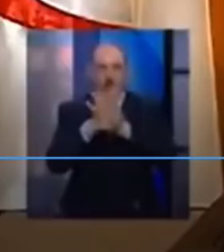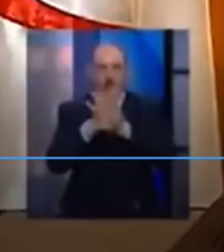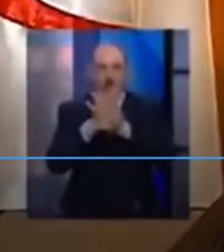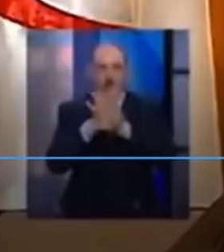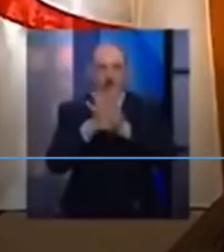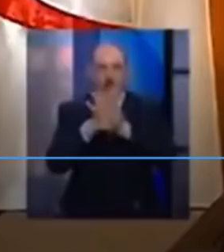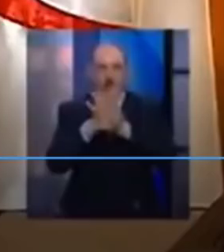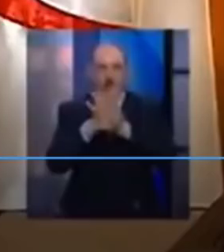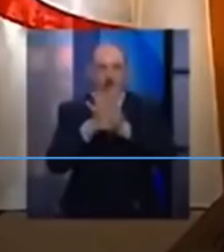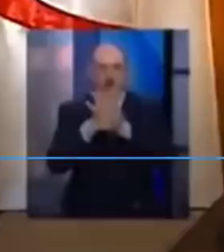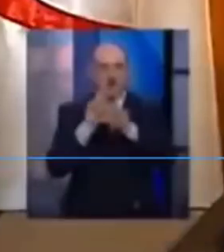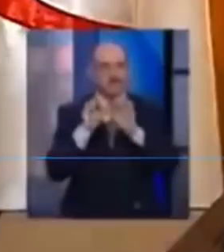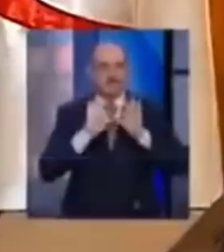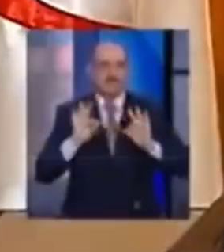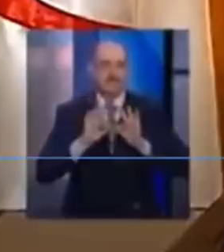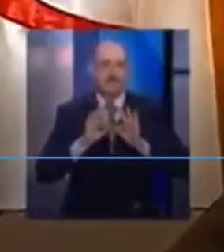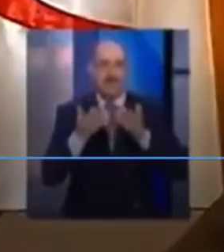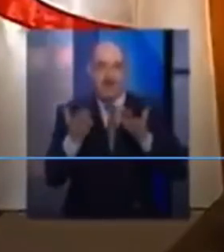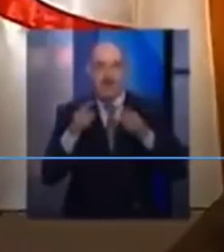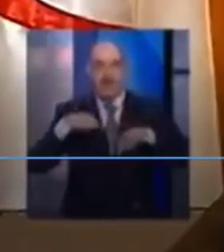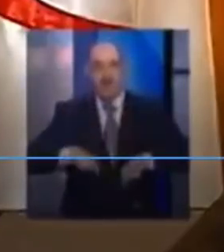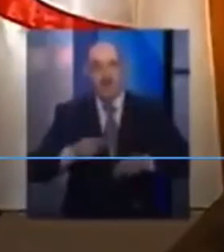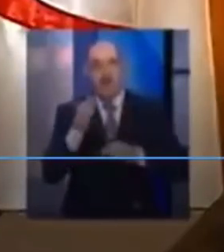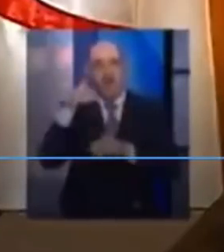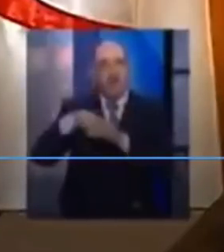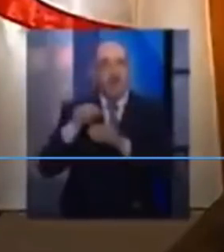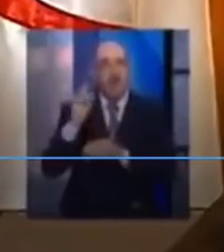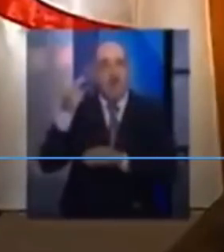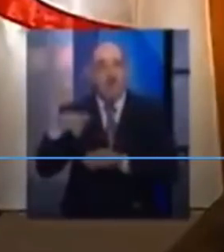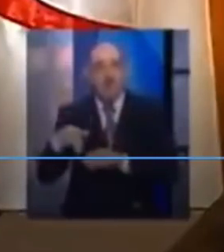اخر تيسمع امور اخرى. هذه المنتخبه وغيرها